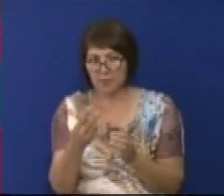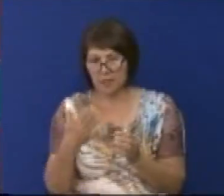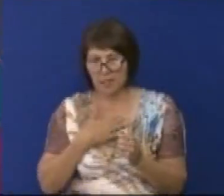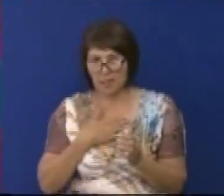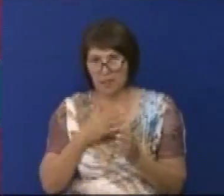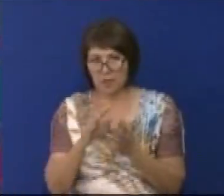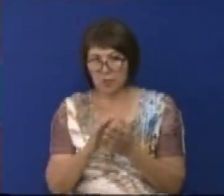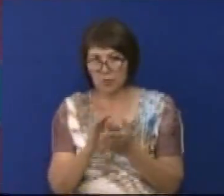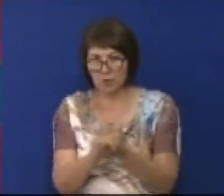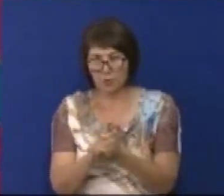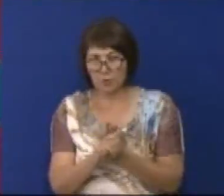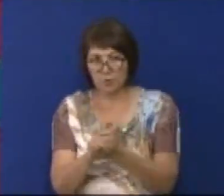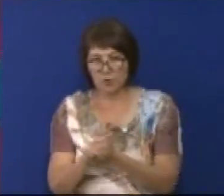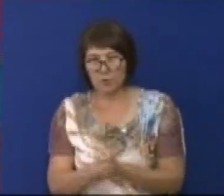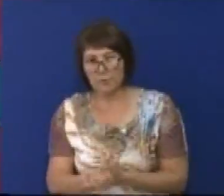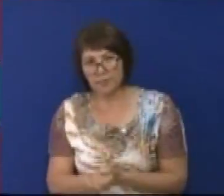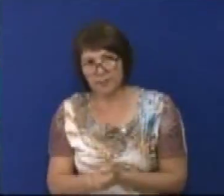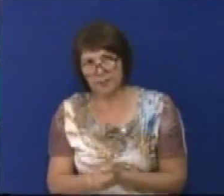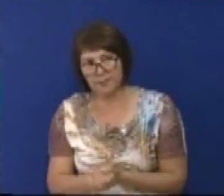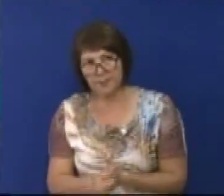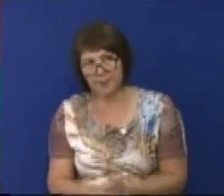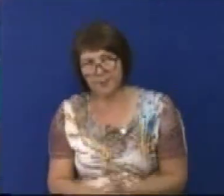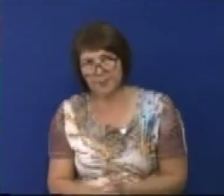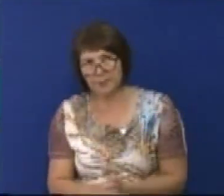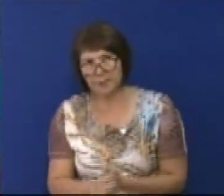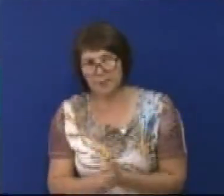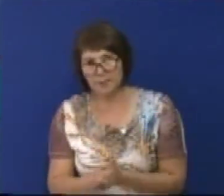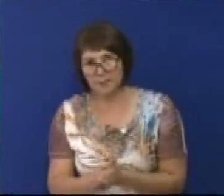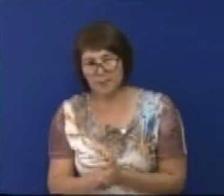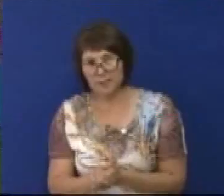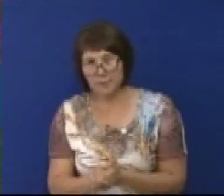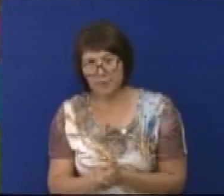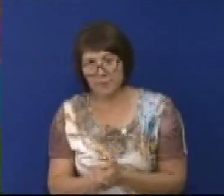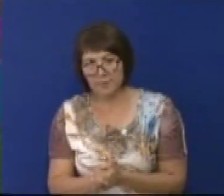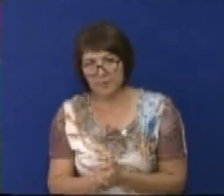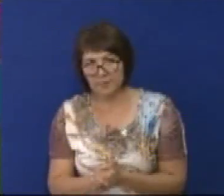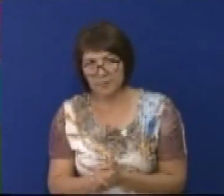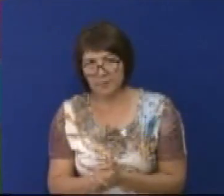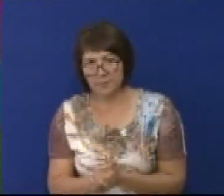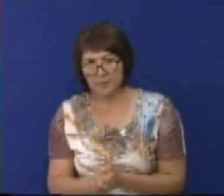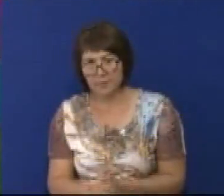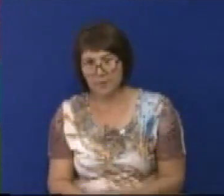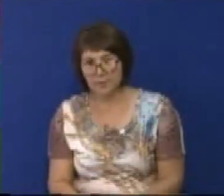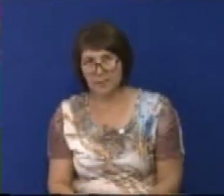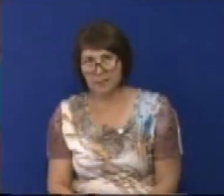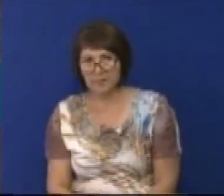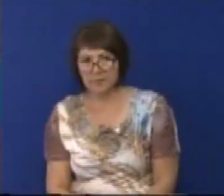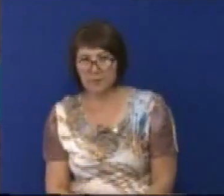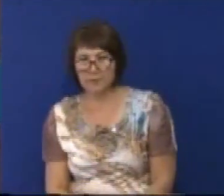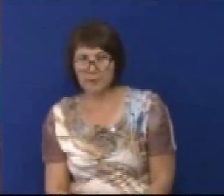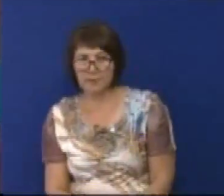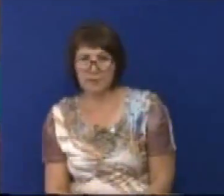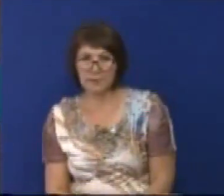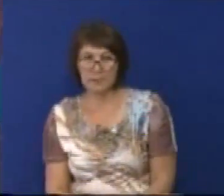Ұйымдастырушылардың айтуынша, эстафетаға дайындық алдын ала, яғни 90 айынан басталады. Ауқымды шараның өтуі жайлы мәлімет бұқаралық ақпарат құралдары мен әлеуметтік